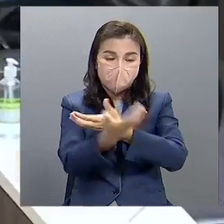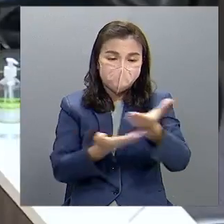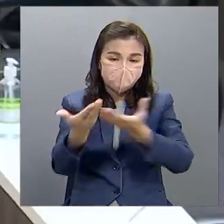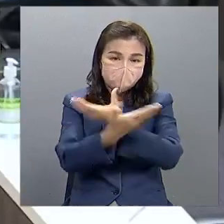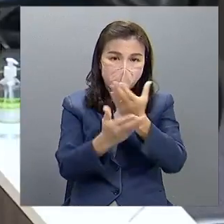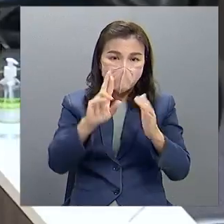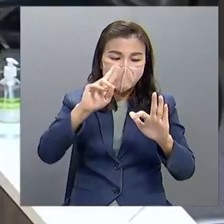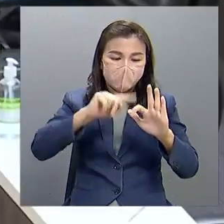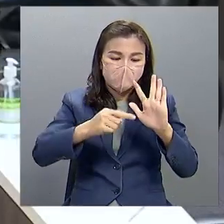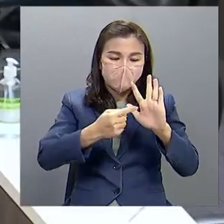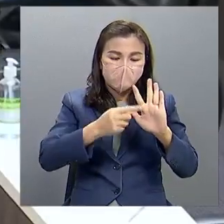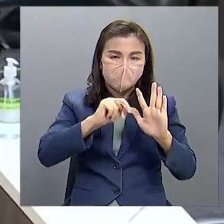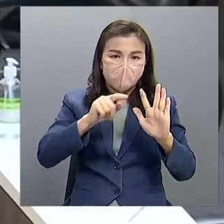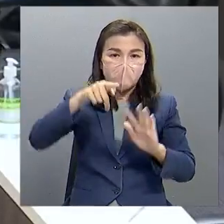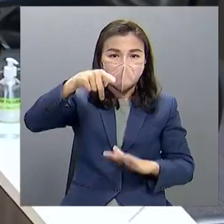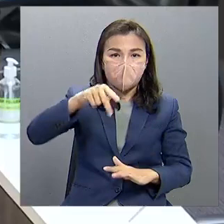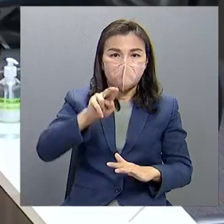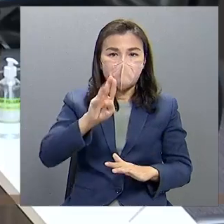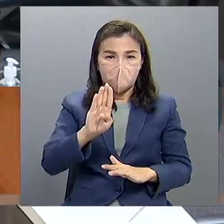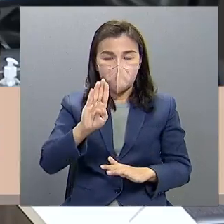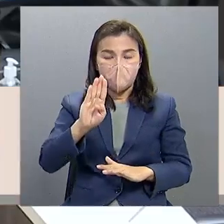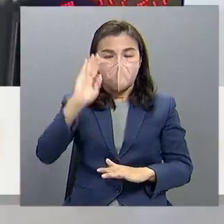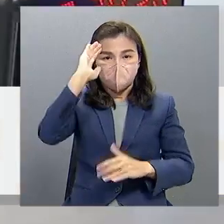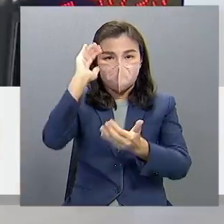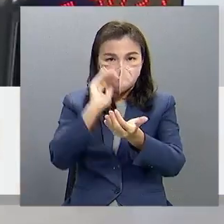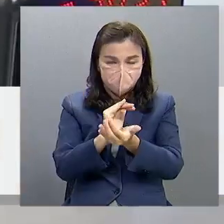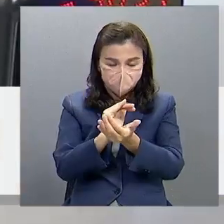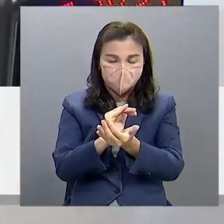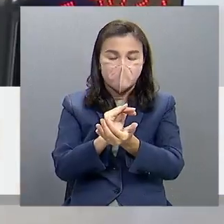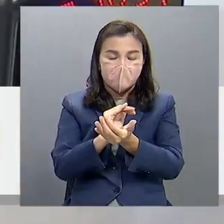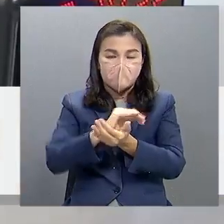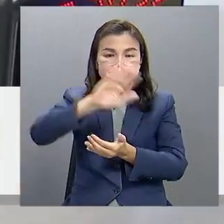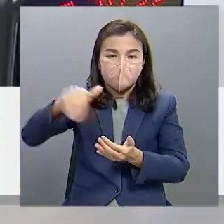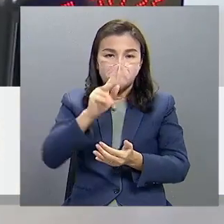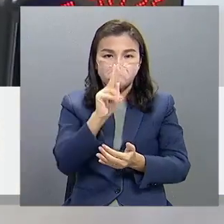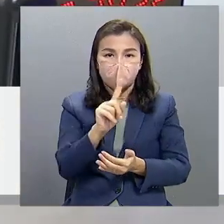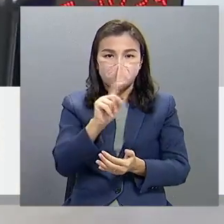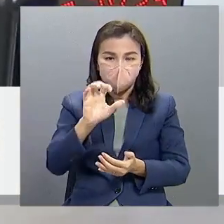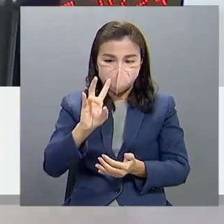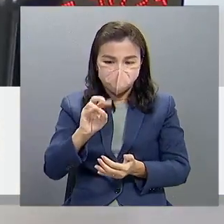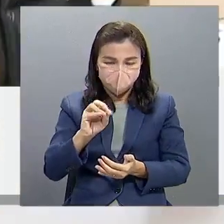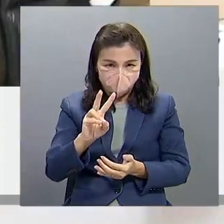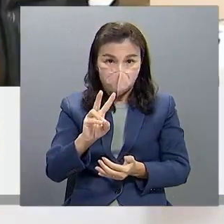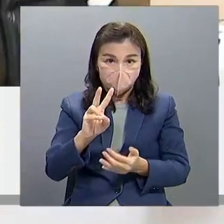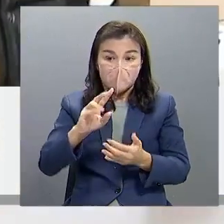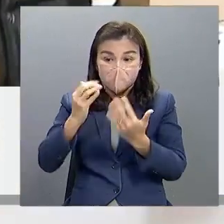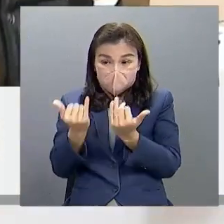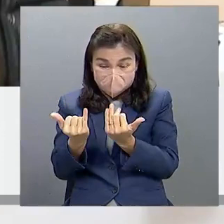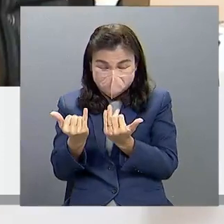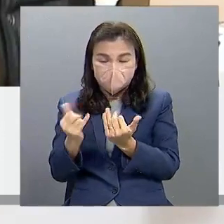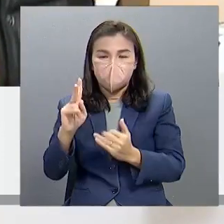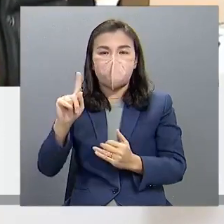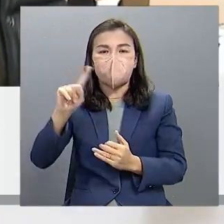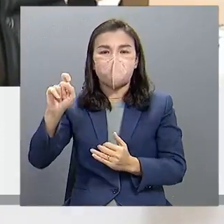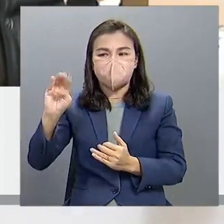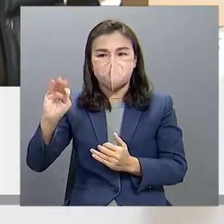งชาติเริ่มขึ้นแล้วค่ะจากทั้งหมด172มาตราเวลานี้ก็พิจารณามาตรา148ค่ะคงเหลือราวๆ20